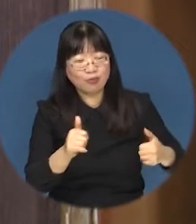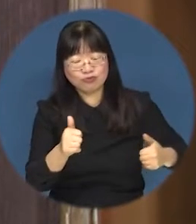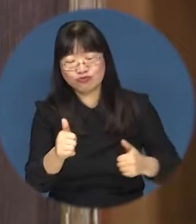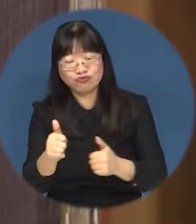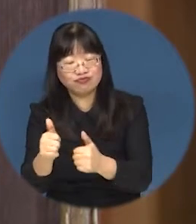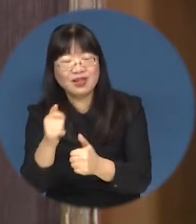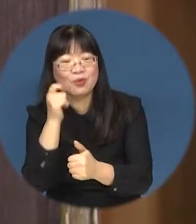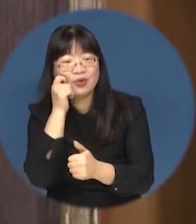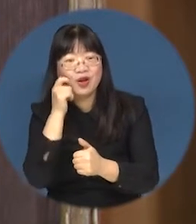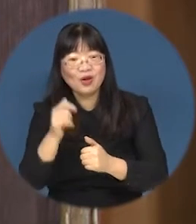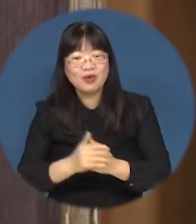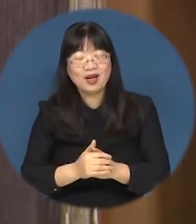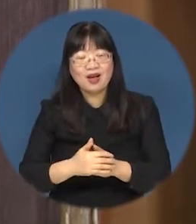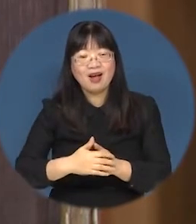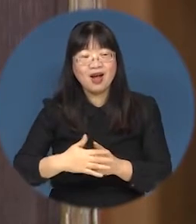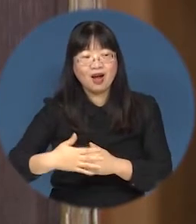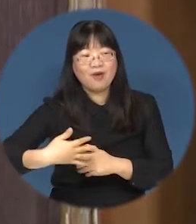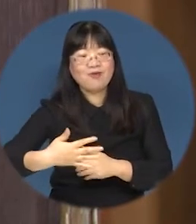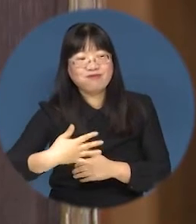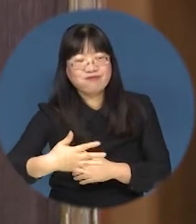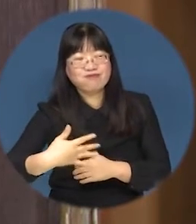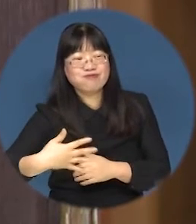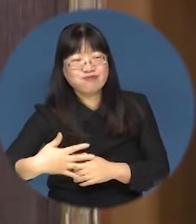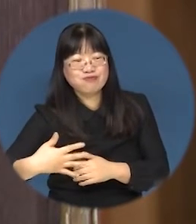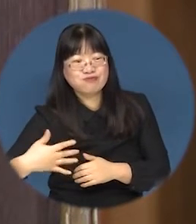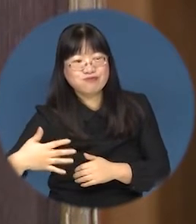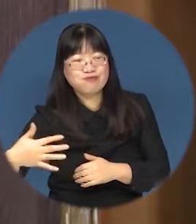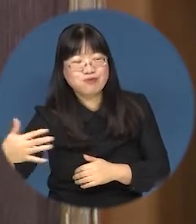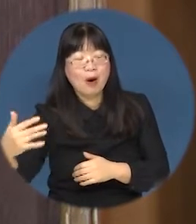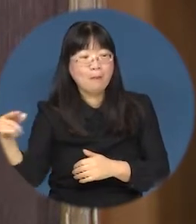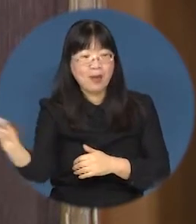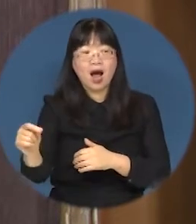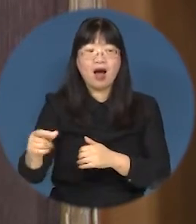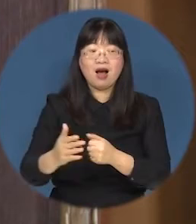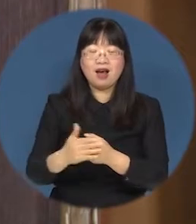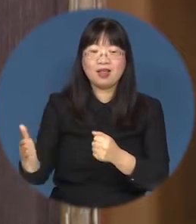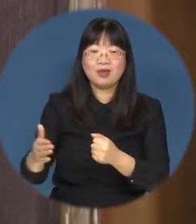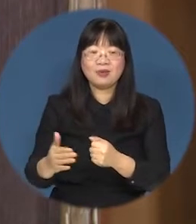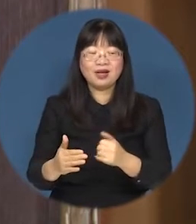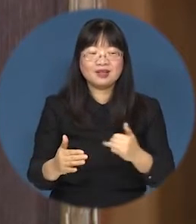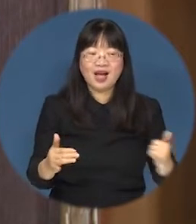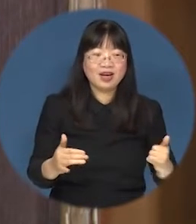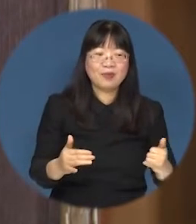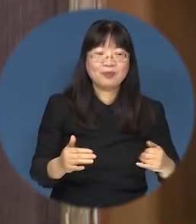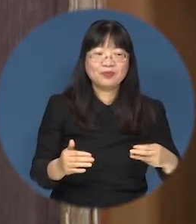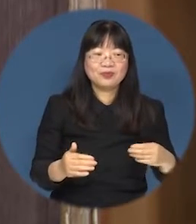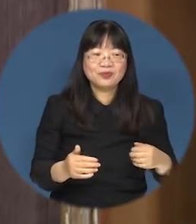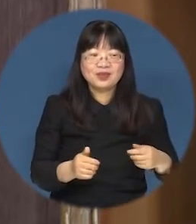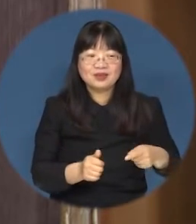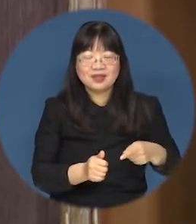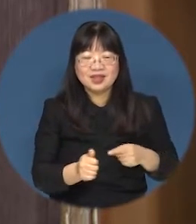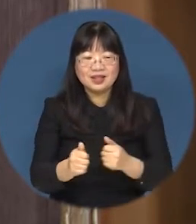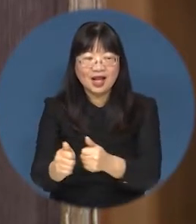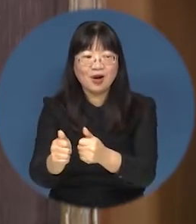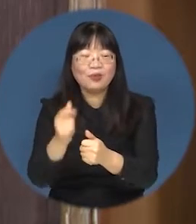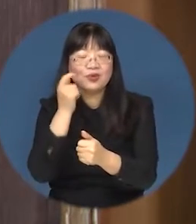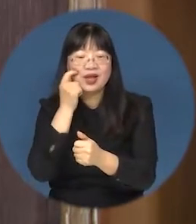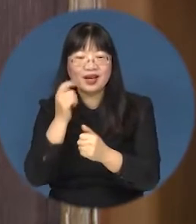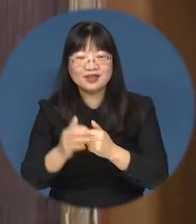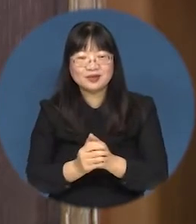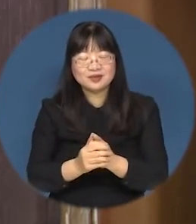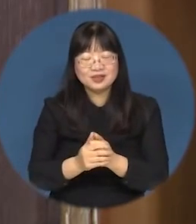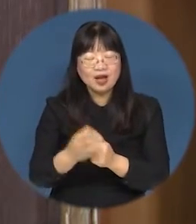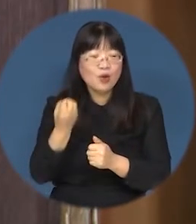왜냐하면 꼬리를 한번 이렇게 차면은 쭉쭉쭉쭉 나가니까. 빠르죠, 고래가. 네. 그러면 떠나면은 배에 올라와서 앉아서 기다리고